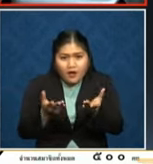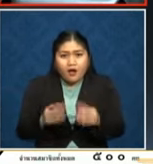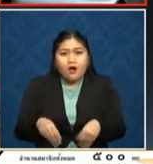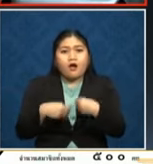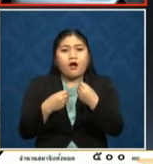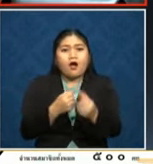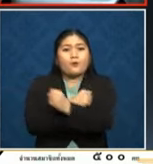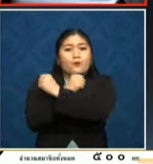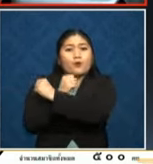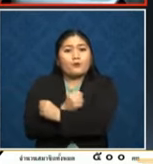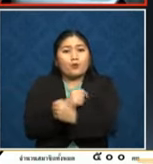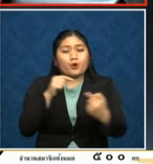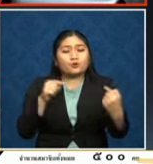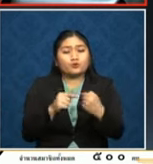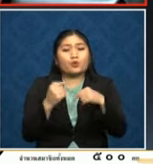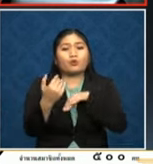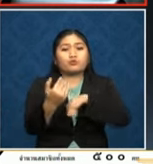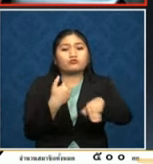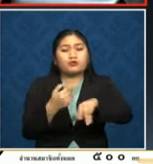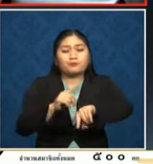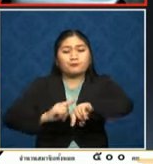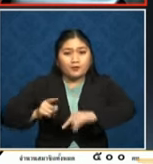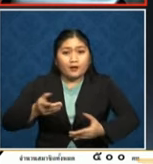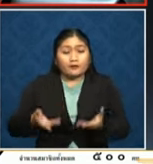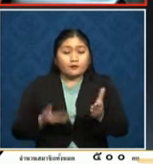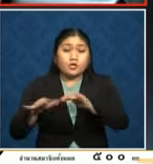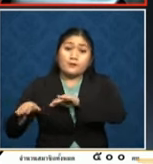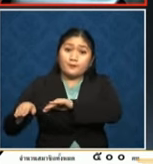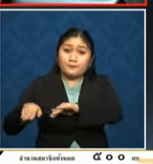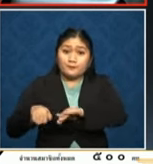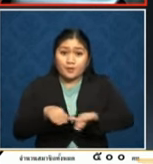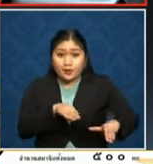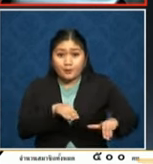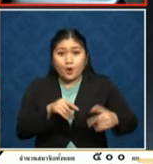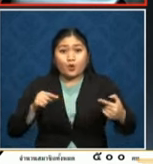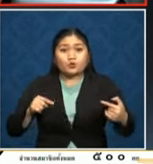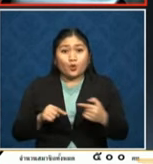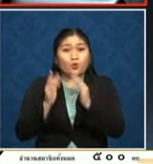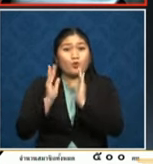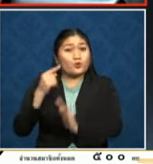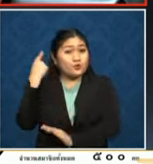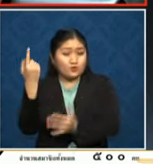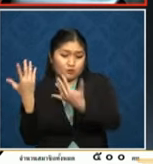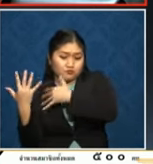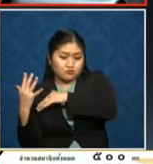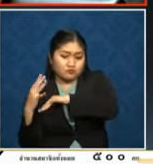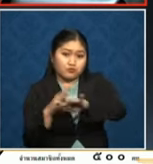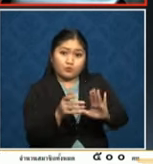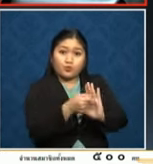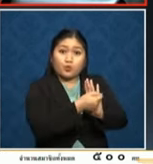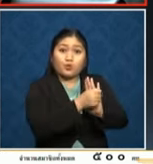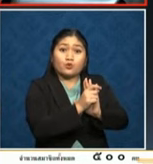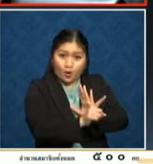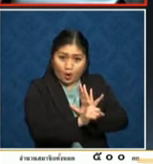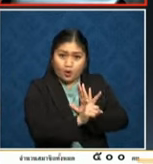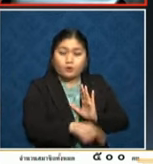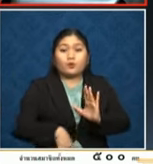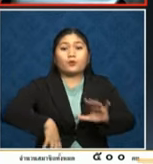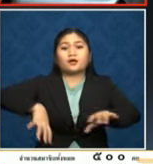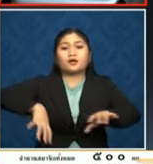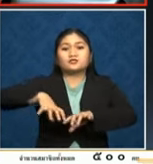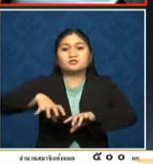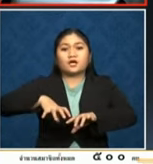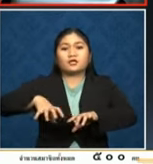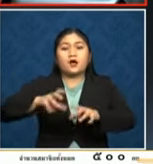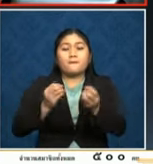ภัยผู้สัญจรไปมาและเพื่อเตรียมรองรับนักท่องเที่ยวที่จะเดินทางมาจังหวัดอุดรธานีซึ่งจัดพืชสวนโลก